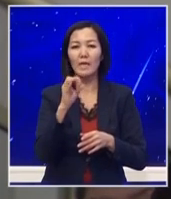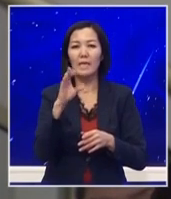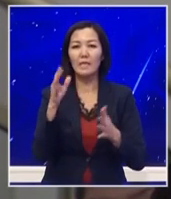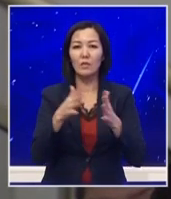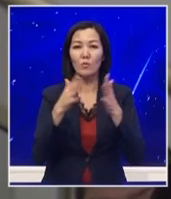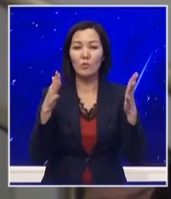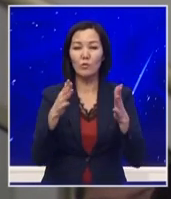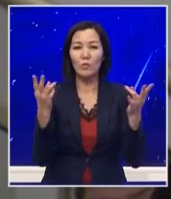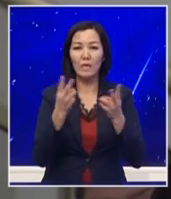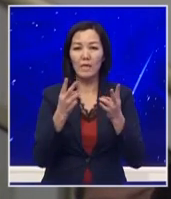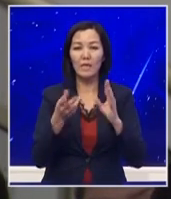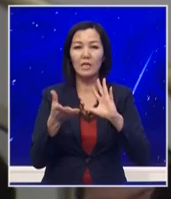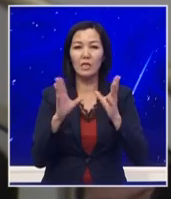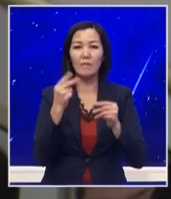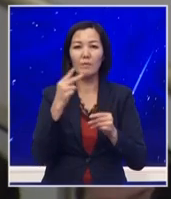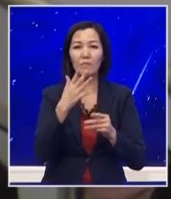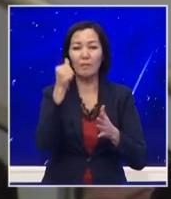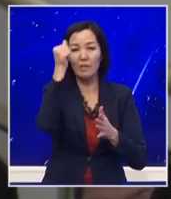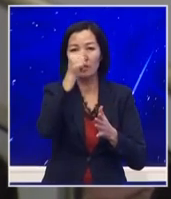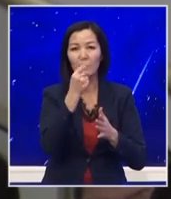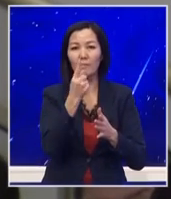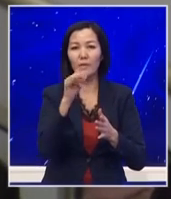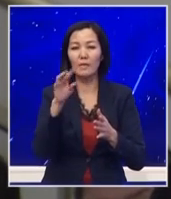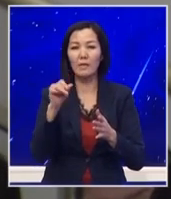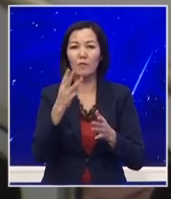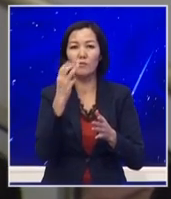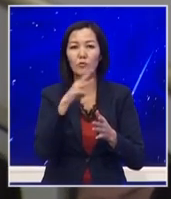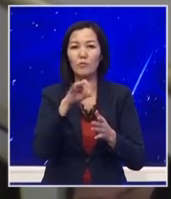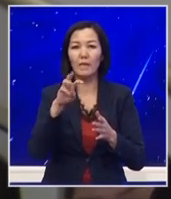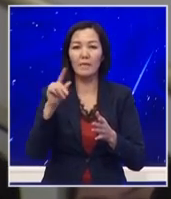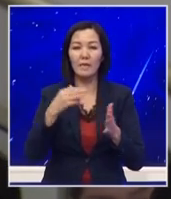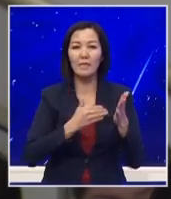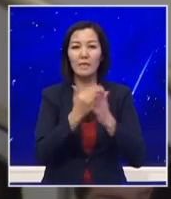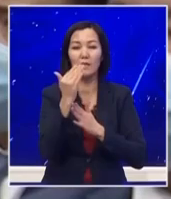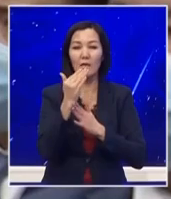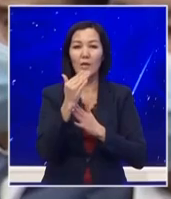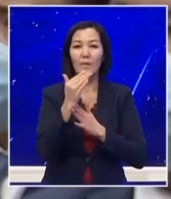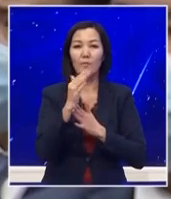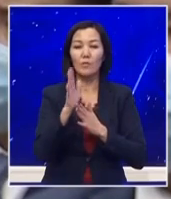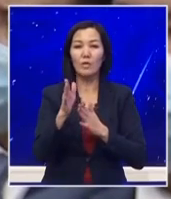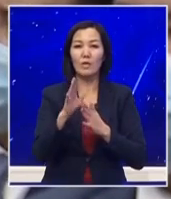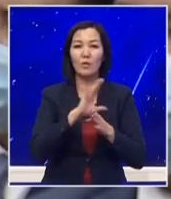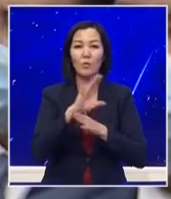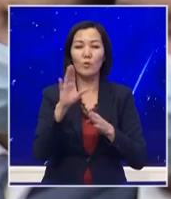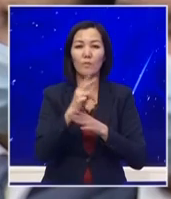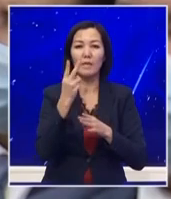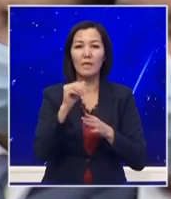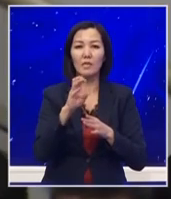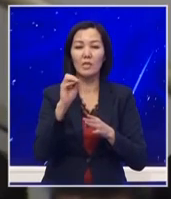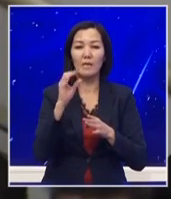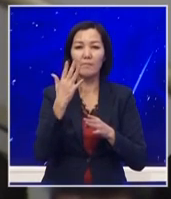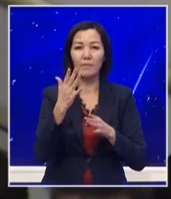өсу беріледі. Сонда жалпы 25 жылы 1 триллион 300 миллиардқа дейін көтеріледі объем. Еңбек өнімділігі 2,5 есе